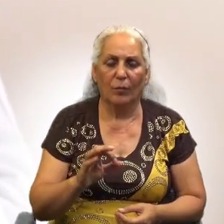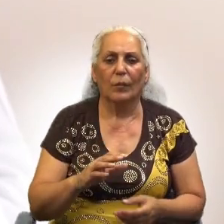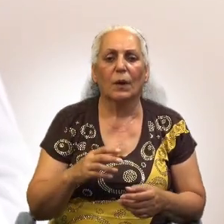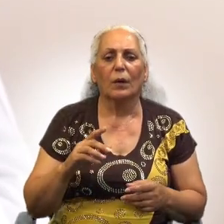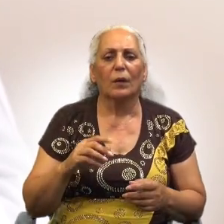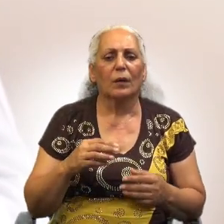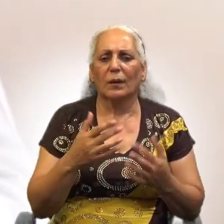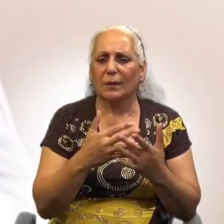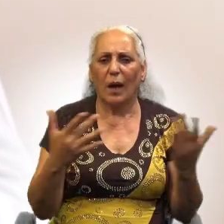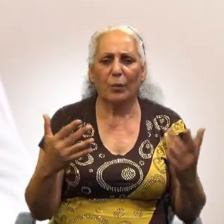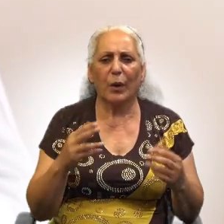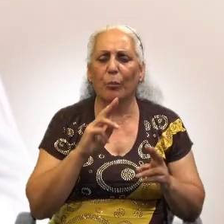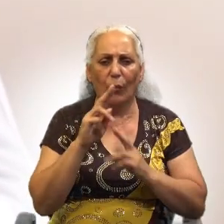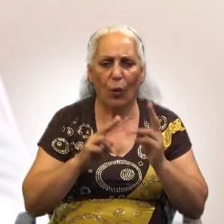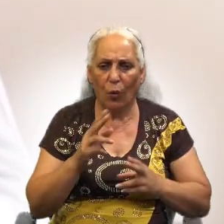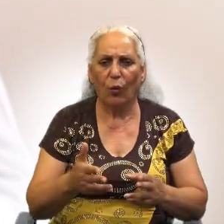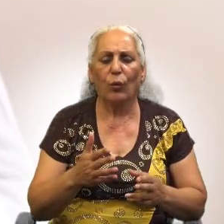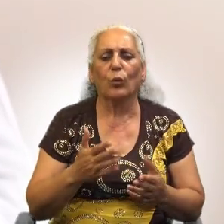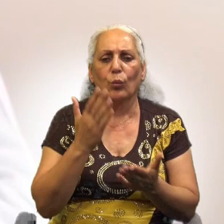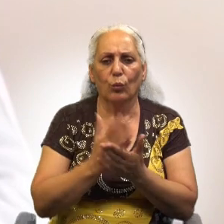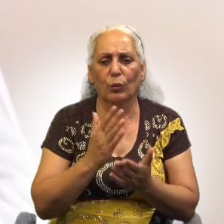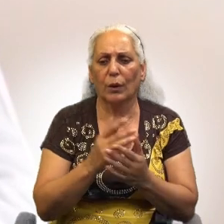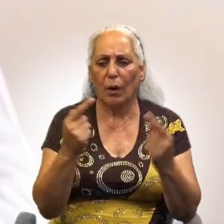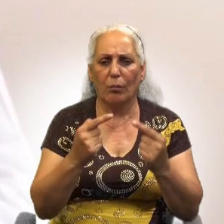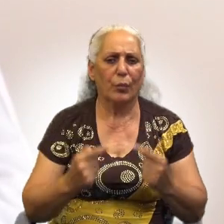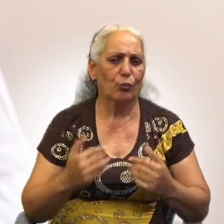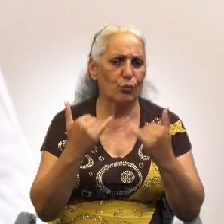յուրաքանչյուր գանգատը ունի իրեն համապատասխան